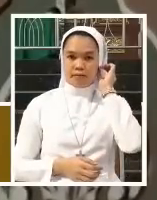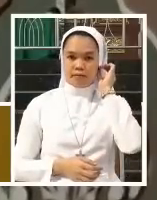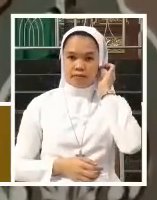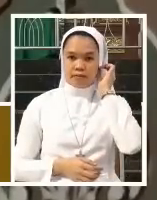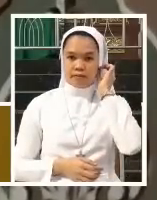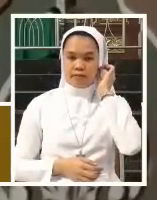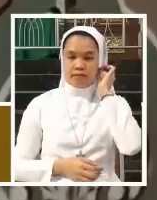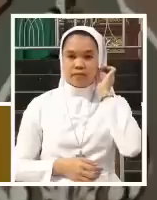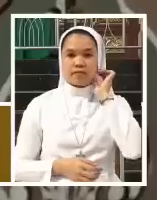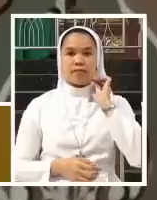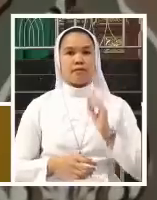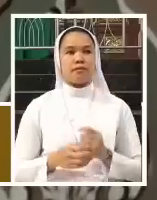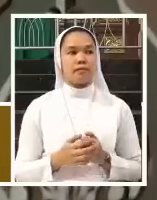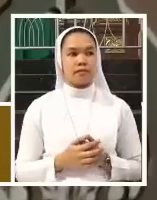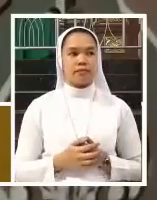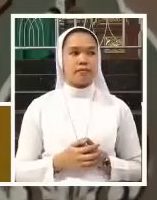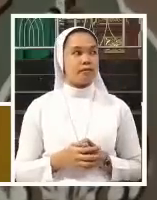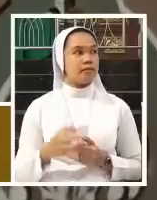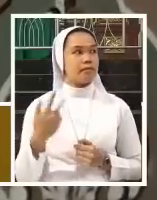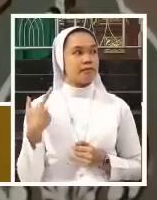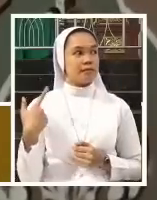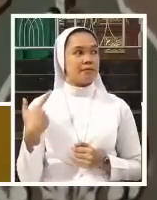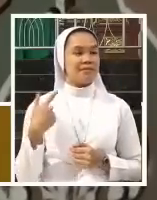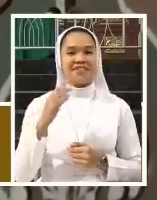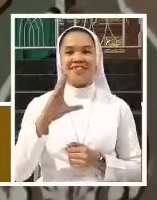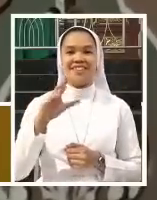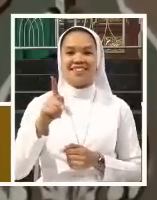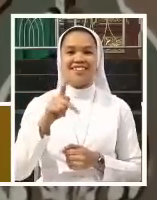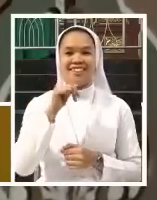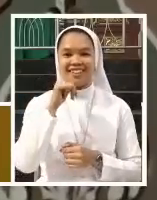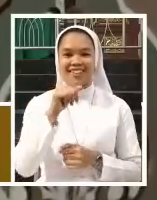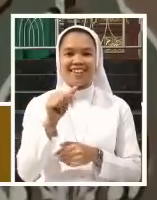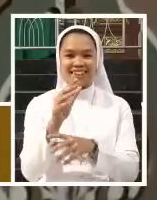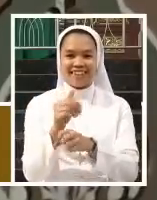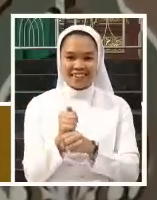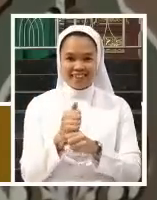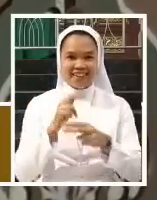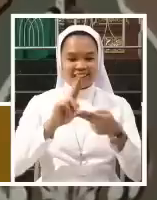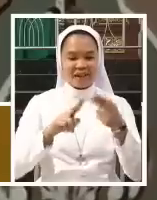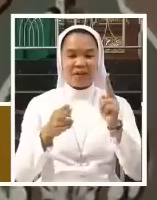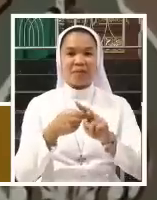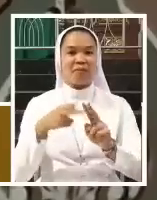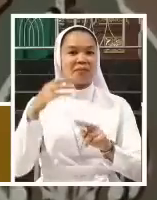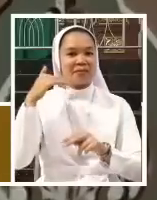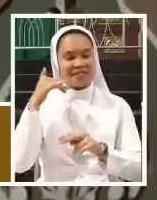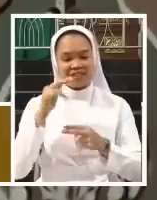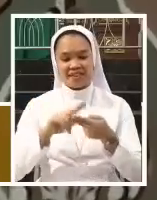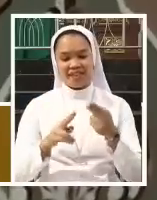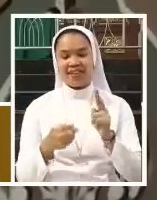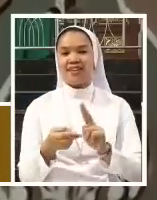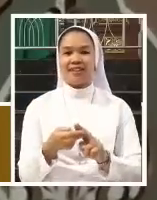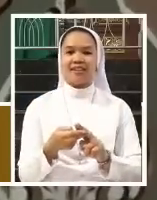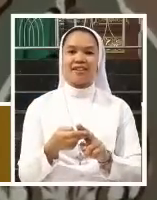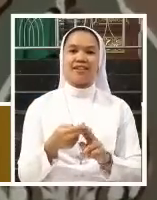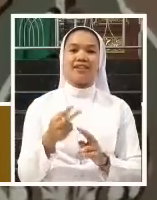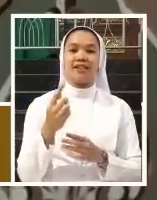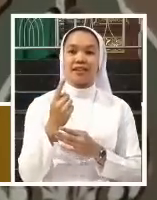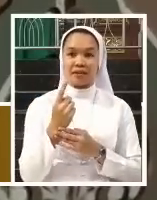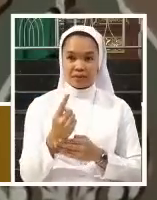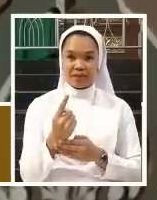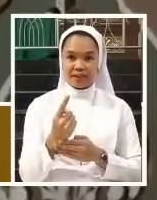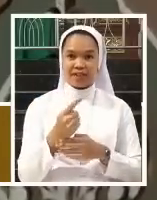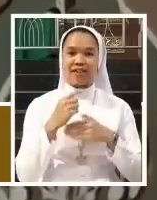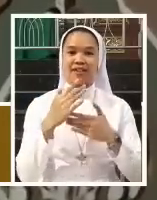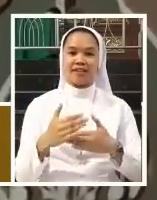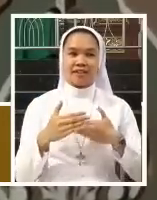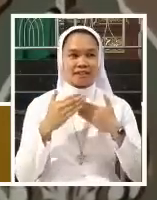Dahil nahagadol pa ang cellphone number. Batiun lang. Saro sa pinakamaugmang